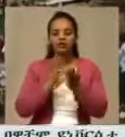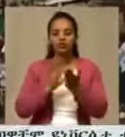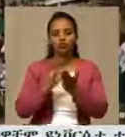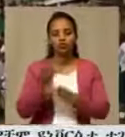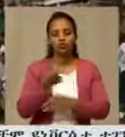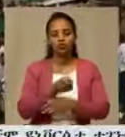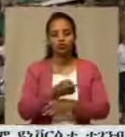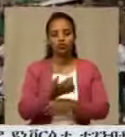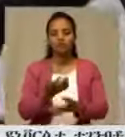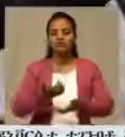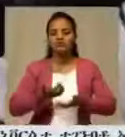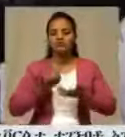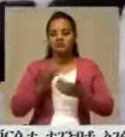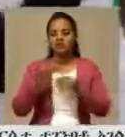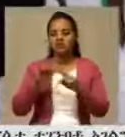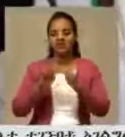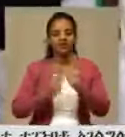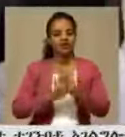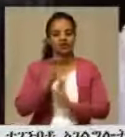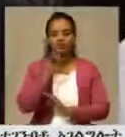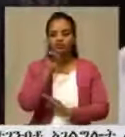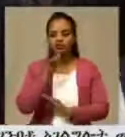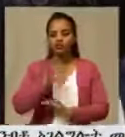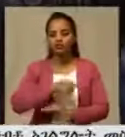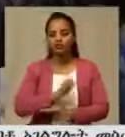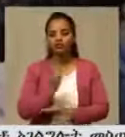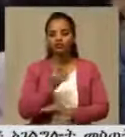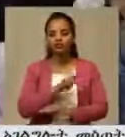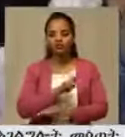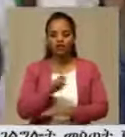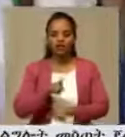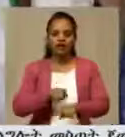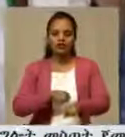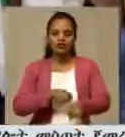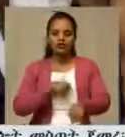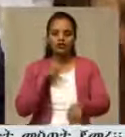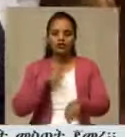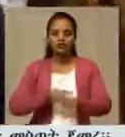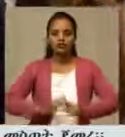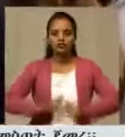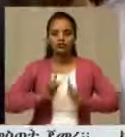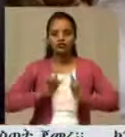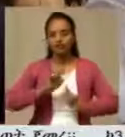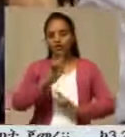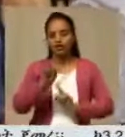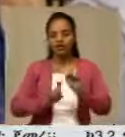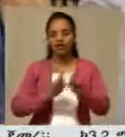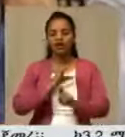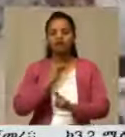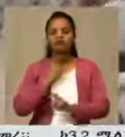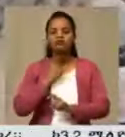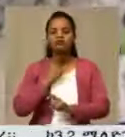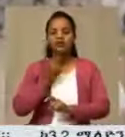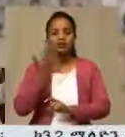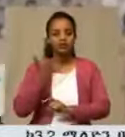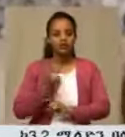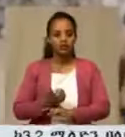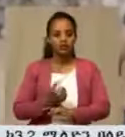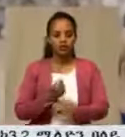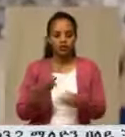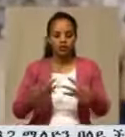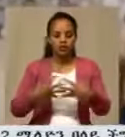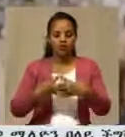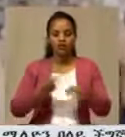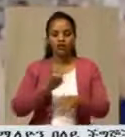ቢሆንም በሚፈለገው ልክ አለማደጋቸውን ጠቁመው፣ ይሁን እንጂ የረዥም ጊዜ የነዋሪዎች ጥያቄና ጉጉት የነበረው መዋቅራዊ